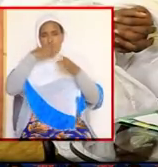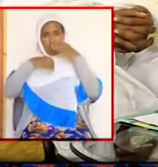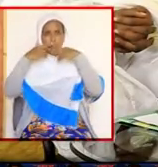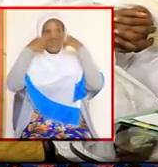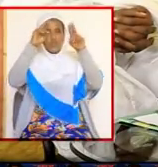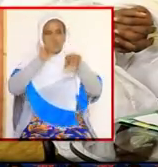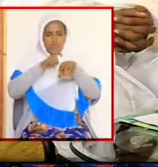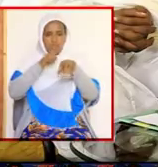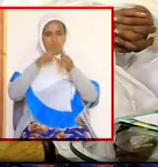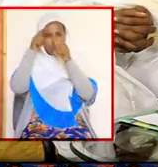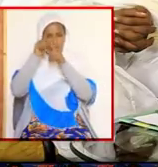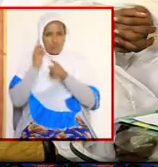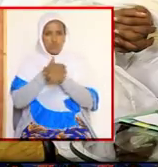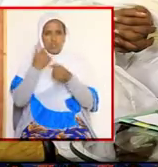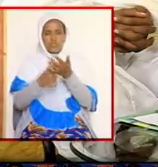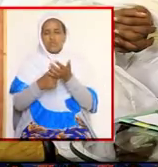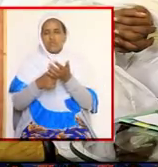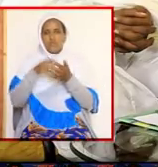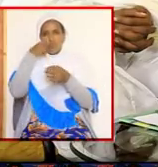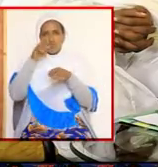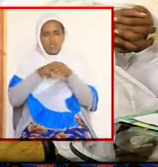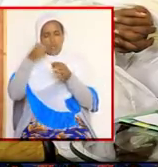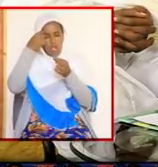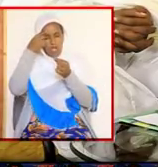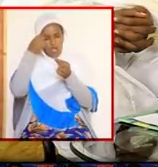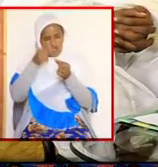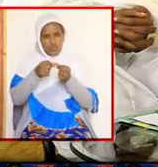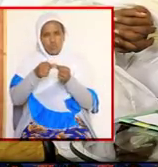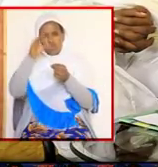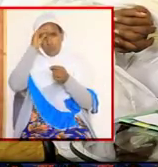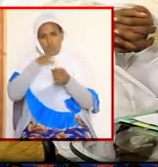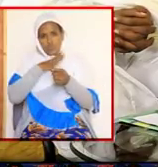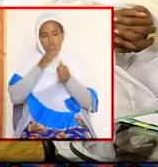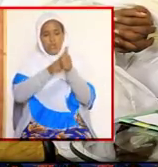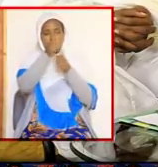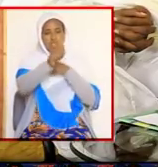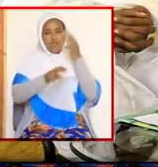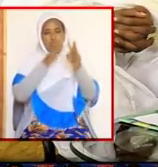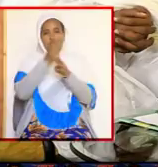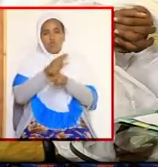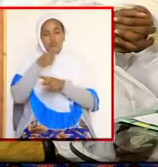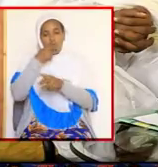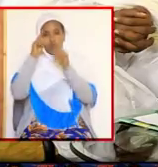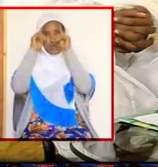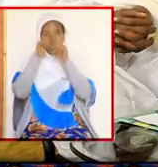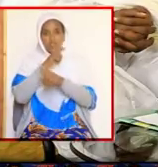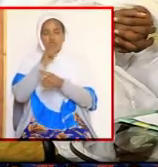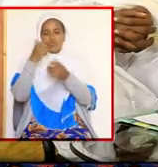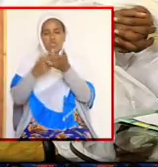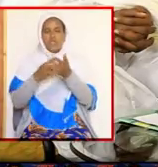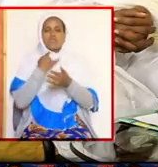በታወጀበት ሰዓት ወንድሞቻችን እንዲሁ በሚሉበት ሰዓት አስተውሉ ሰዎች እዩ ተመልከቱ ለምታልፈው ዓለም ብላችሁ አትሳቱ።